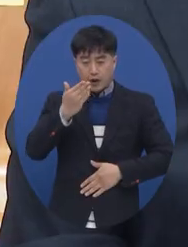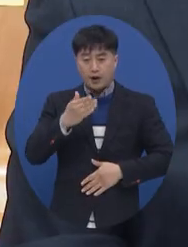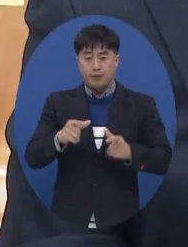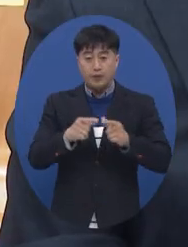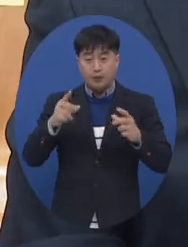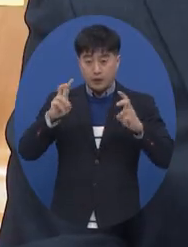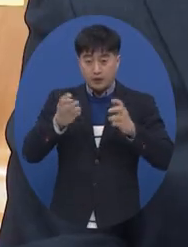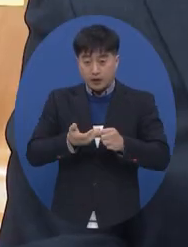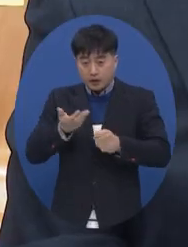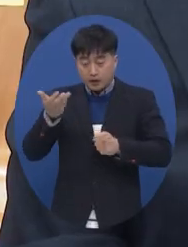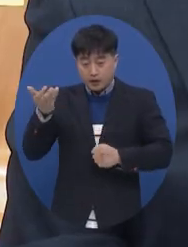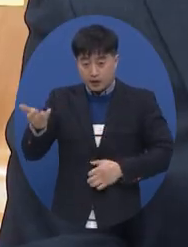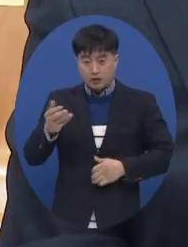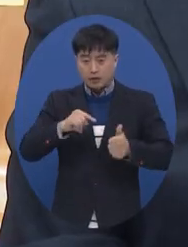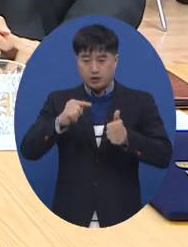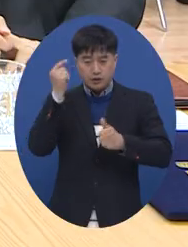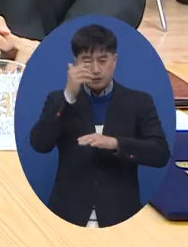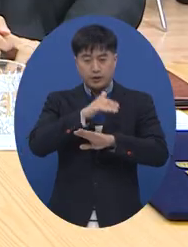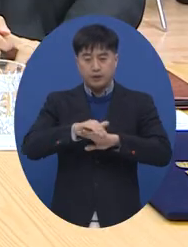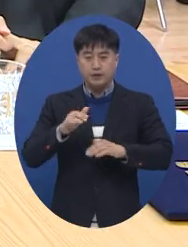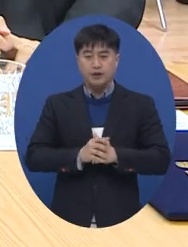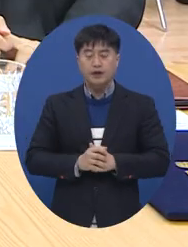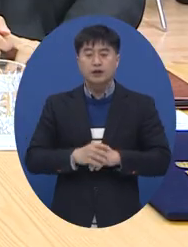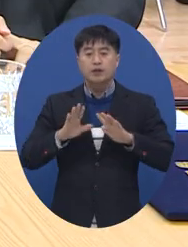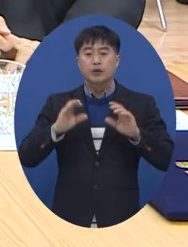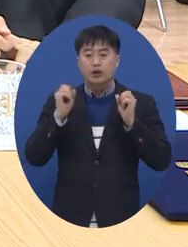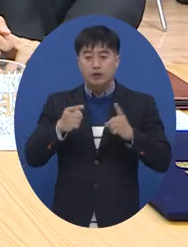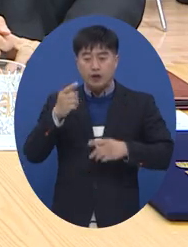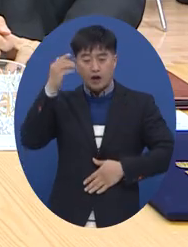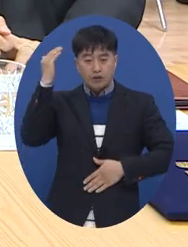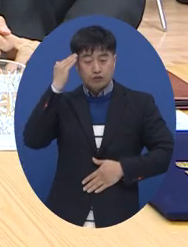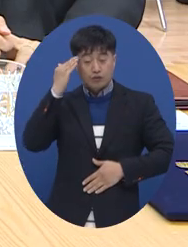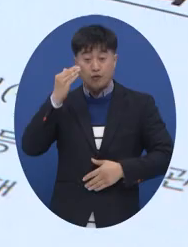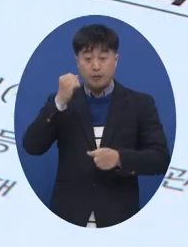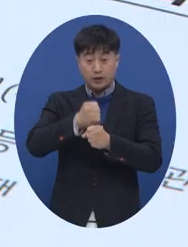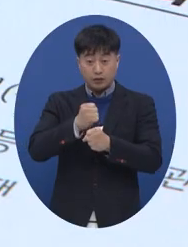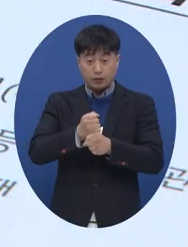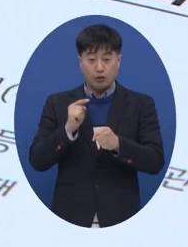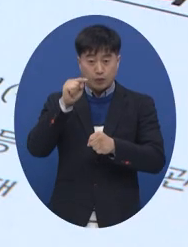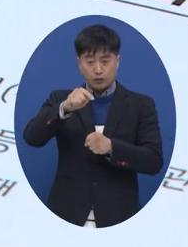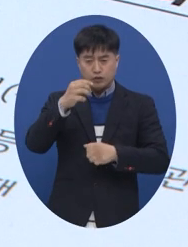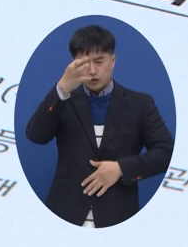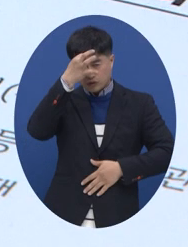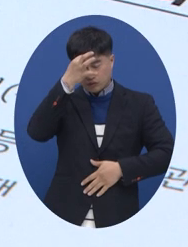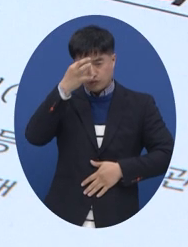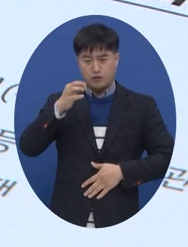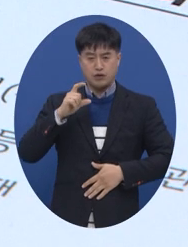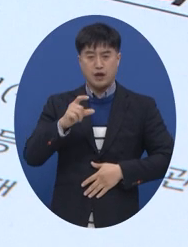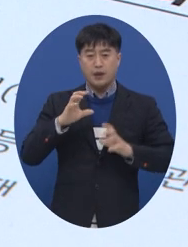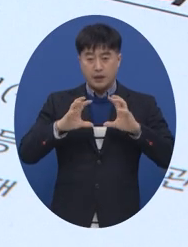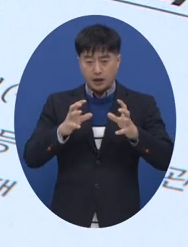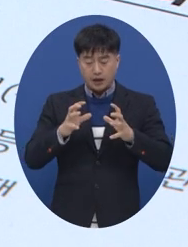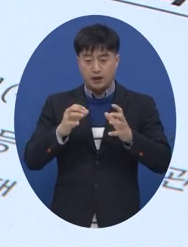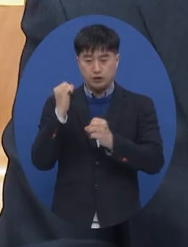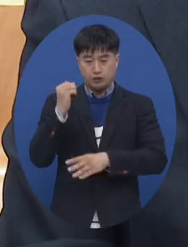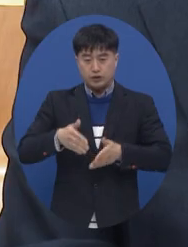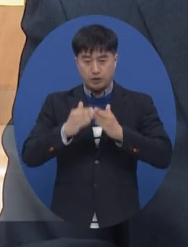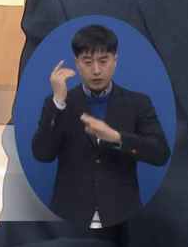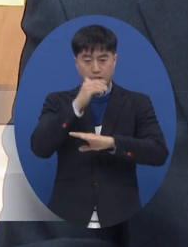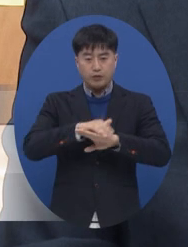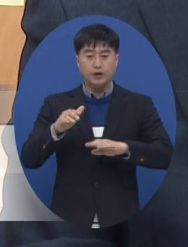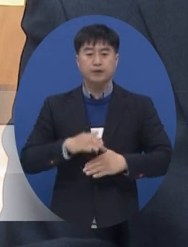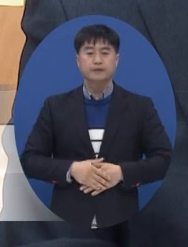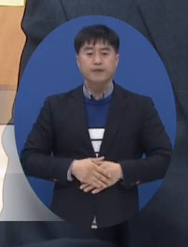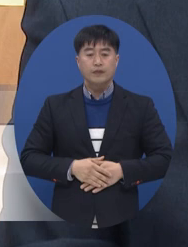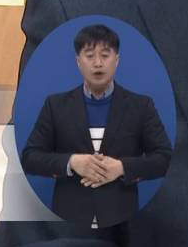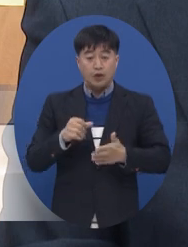민간 업체에 이전하거나 지도하는 방식. 이번 계기로 국산화를 넘어 기술 강국으로의 발판을 마련하겠다는 구상입니다. 그